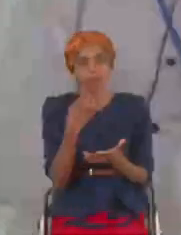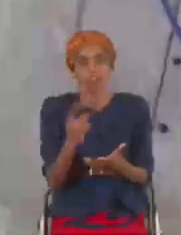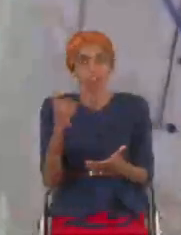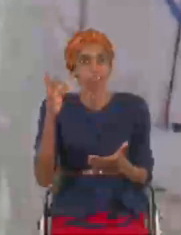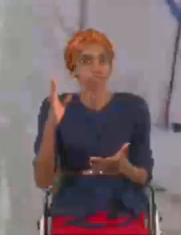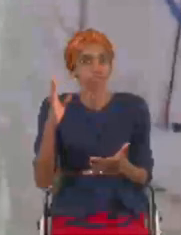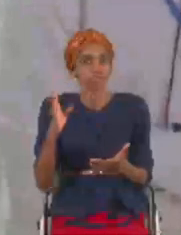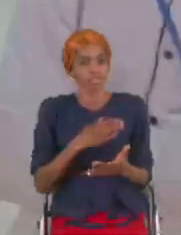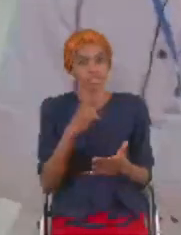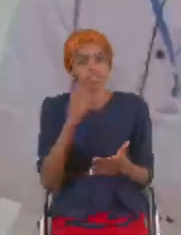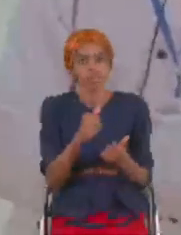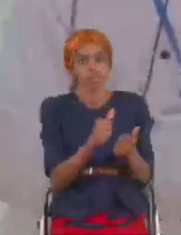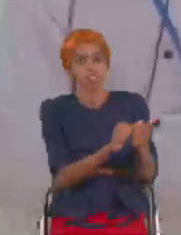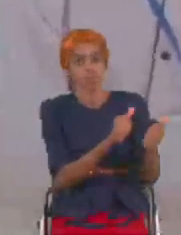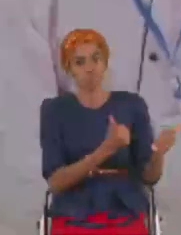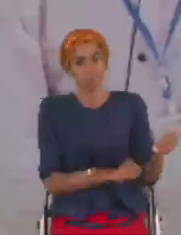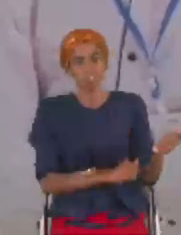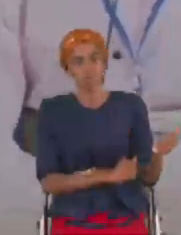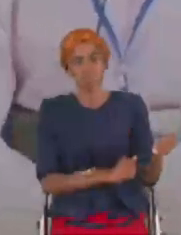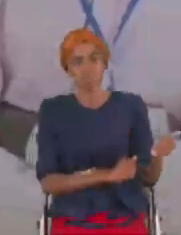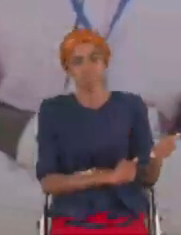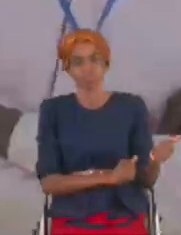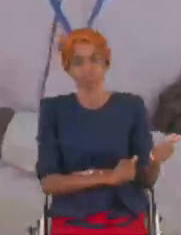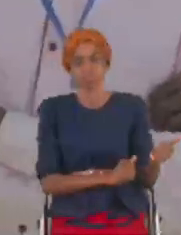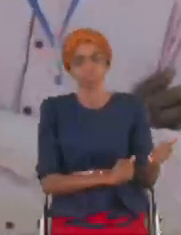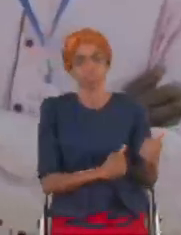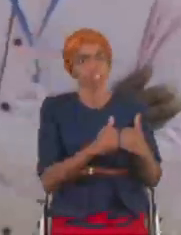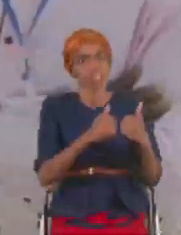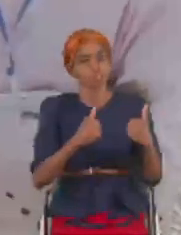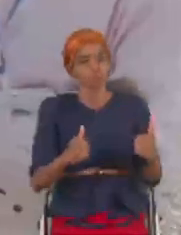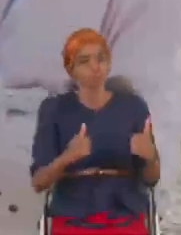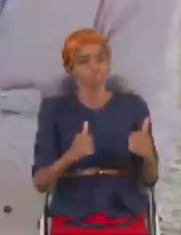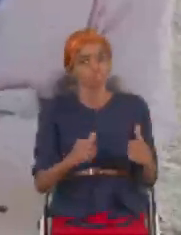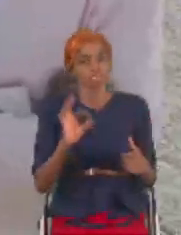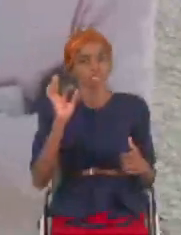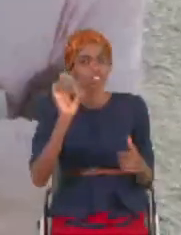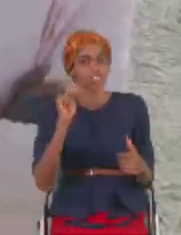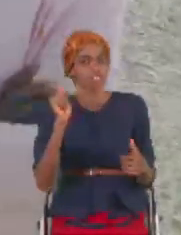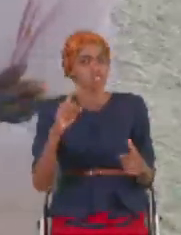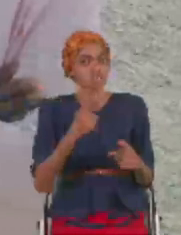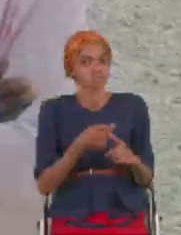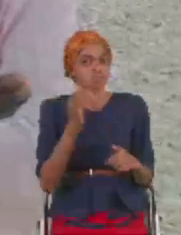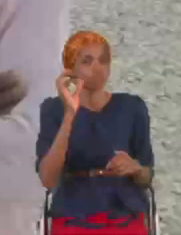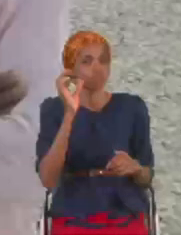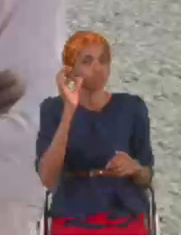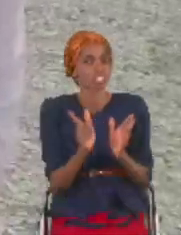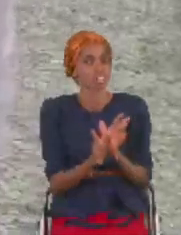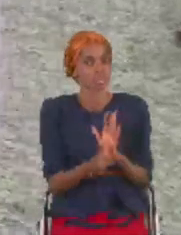et tu invites des engagements infructueux